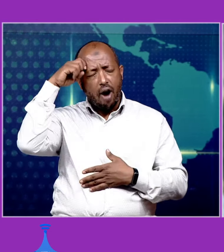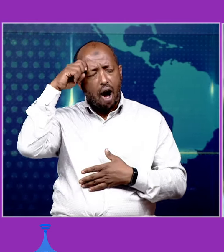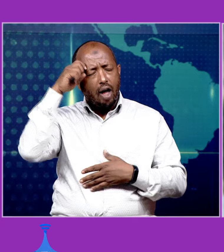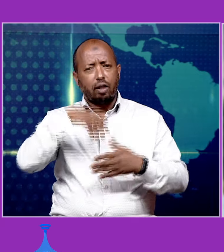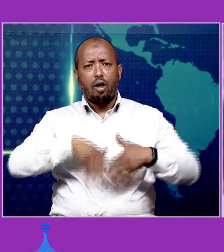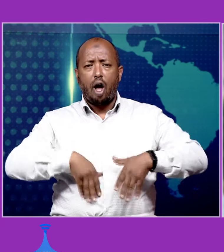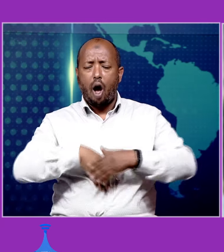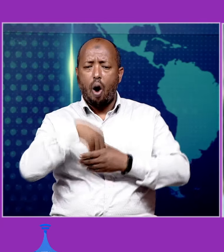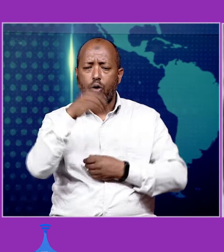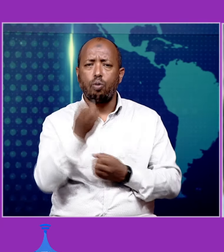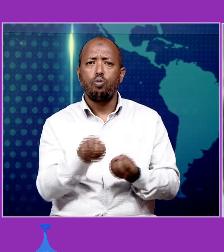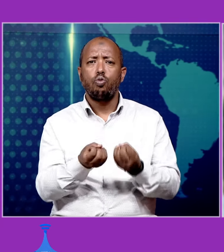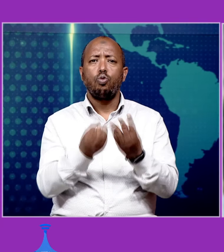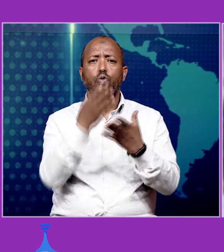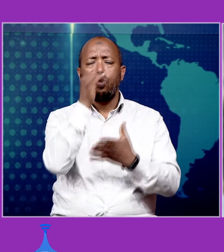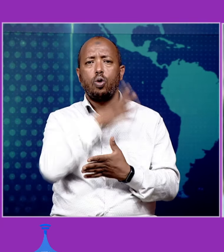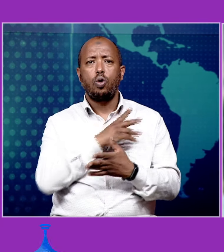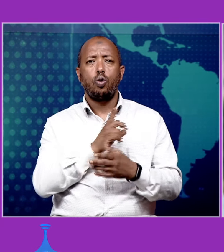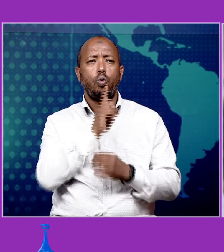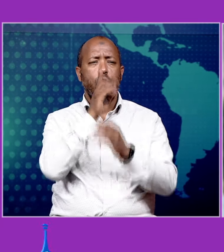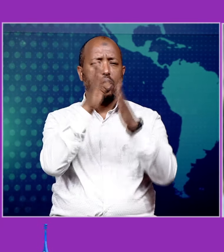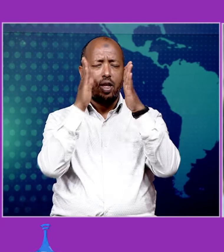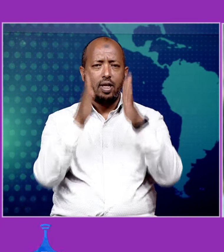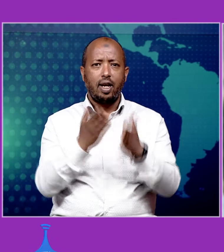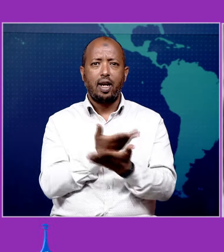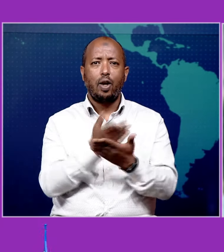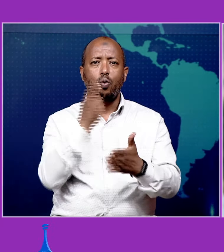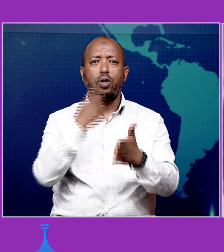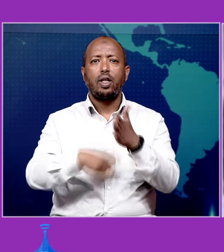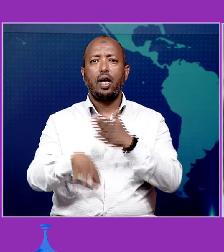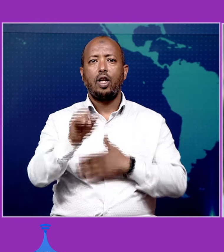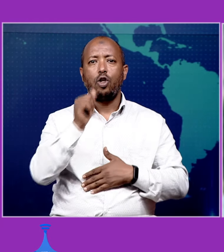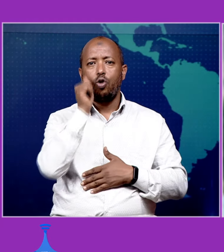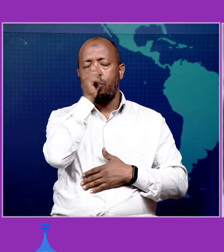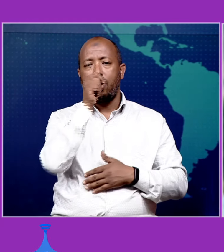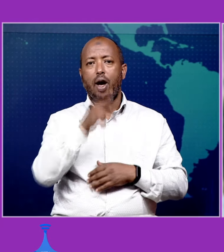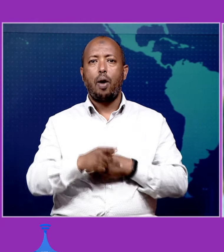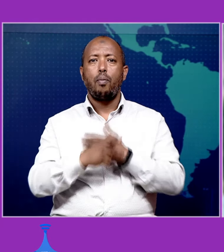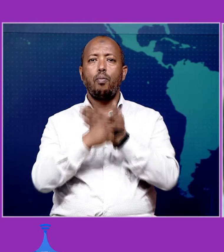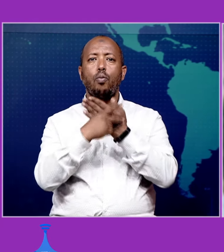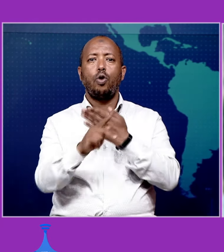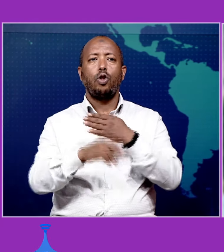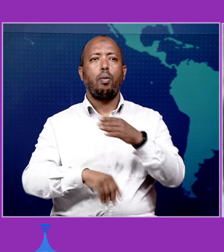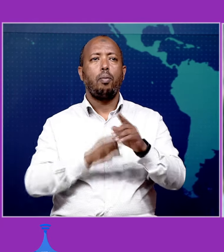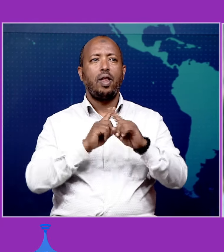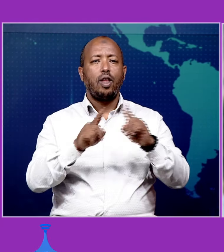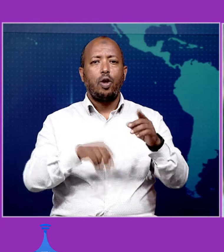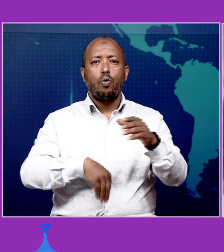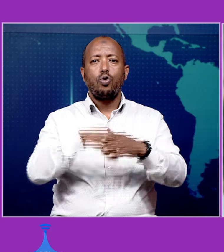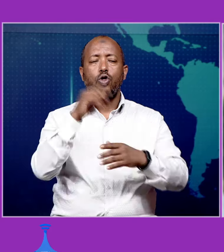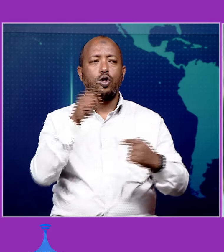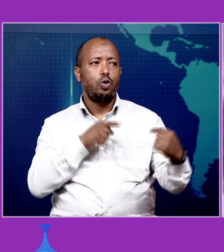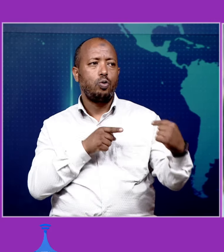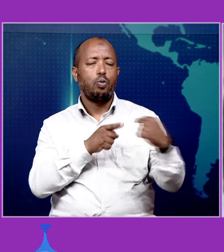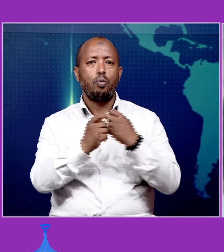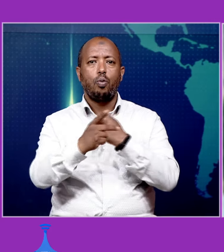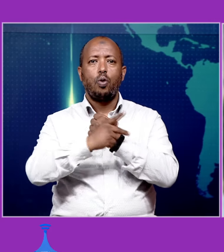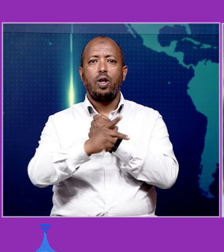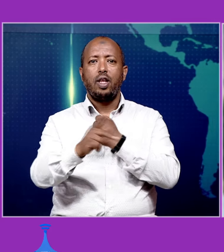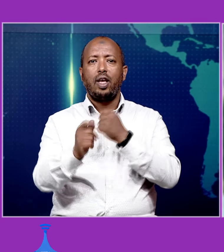ይሁንታ ያገኘ የኢትዮጵያን የፖለቲካ በተለይ የውጭ ግንኙነት ፖለቲካ